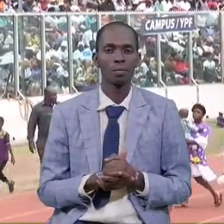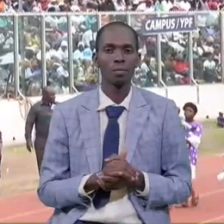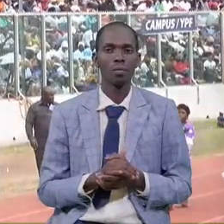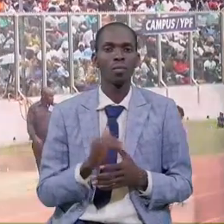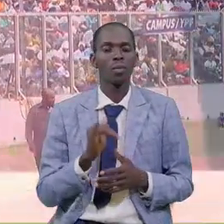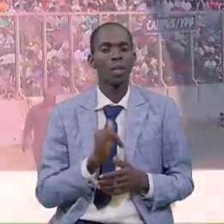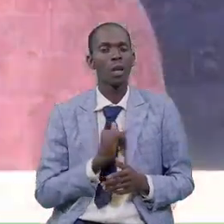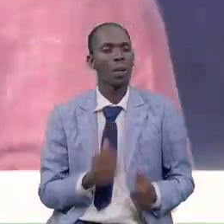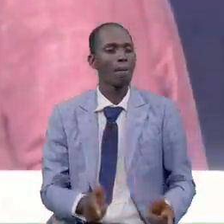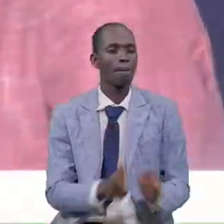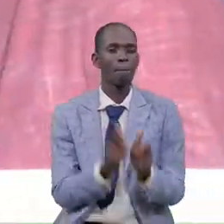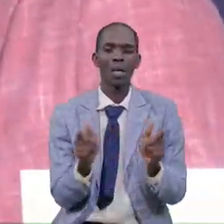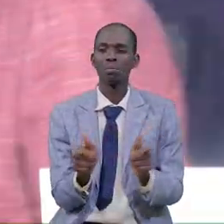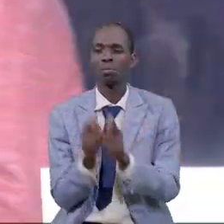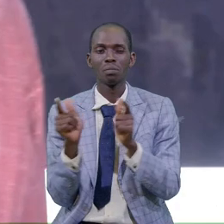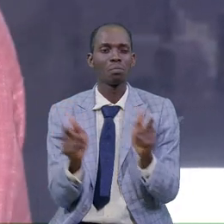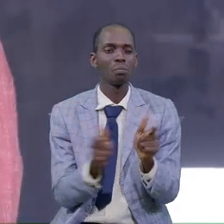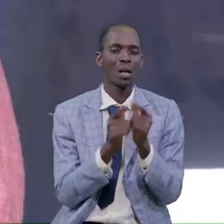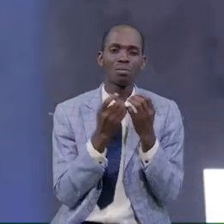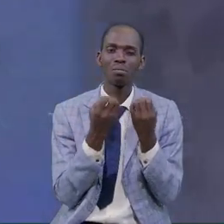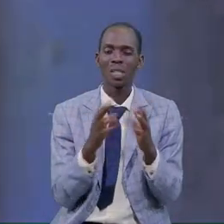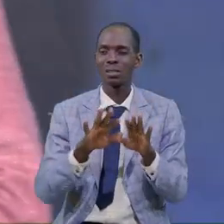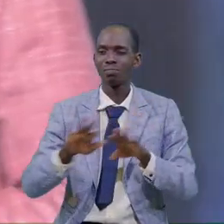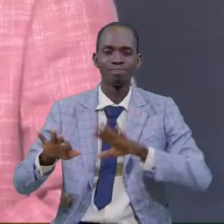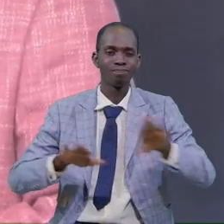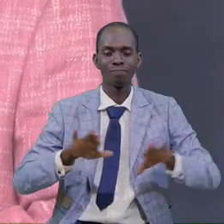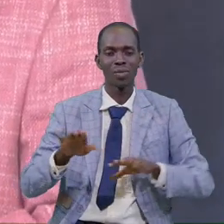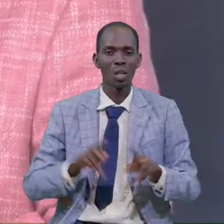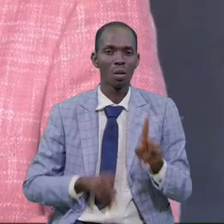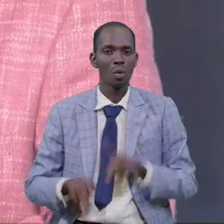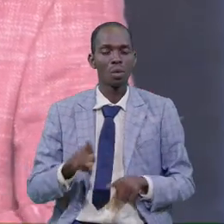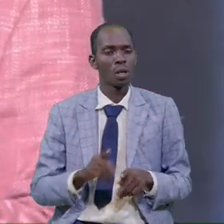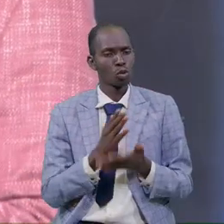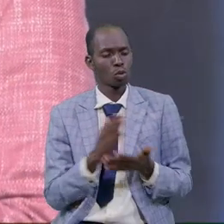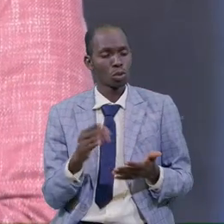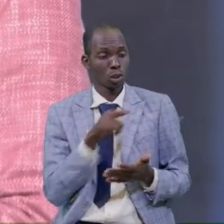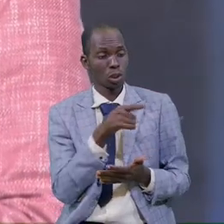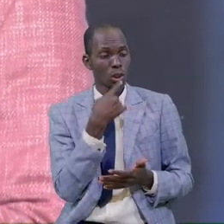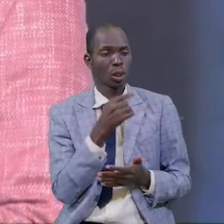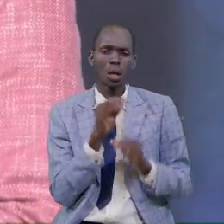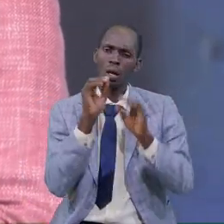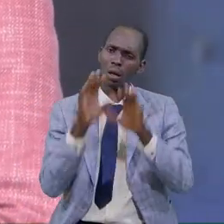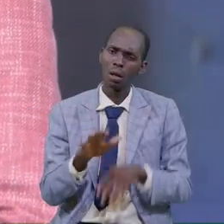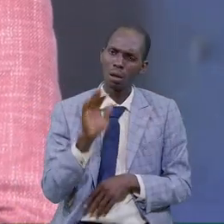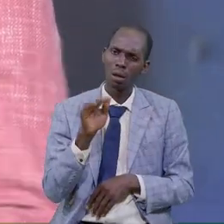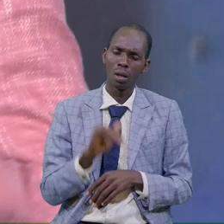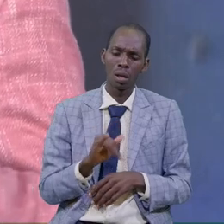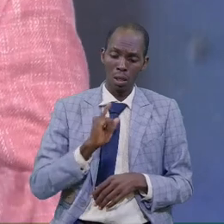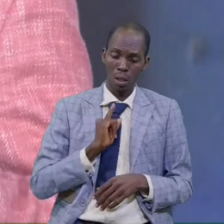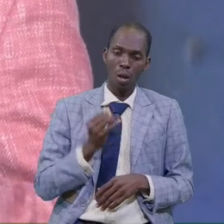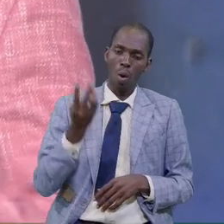J'ai rencontré différentes personnes et elle a dit, « Oh, enseignant, j'étais dans ta